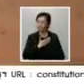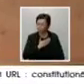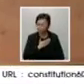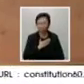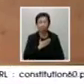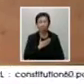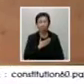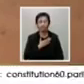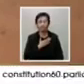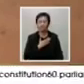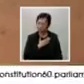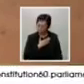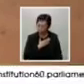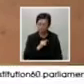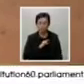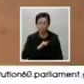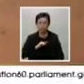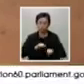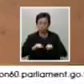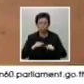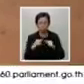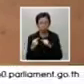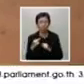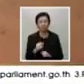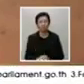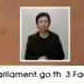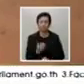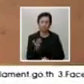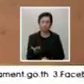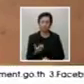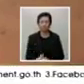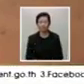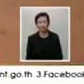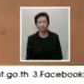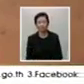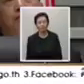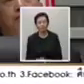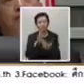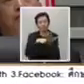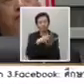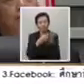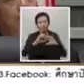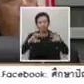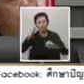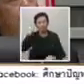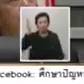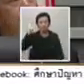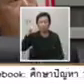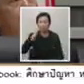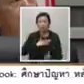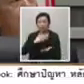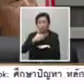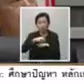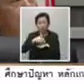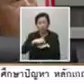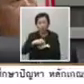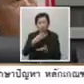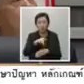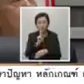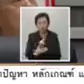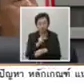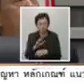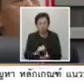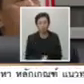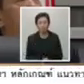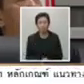การอื่นต่อไปนะครับเชิญครับท่านเสรีครับ ครับในวันแถลงนโยบายนะครับอย่างที่ผมกราบเรียนท่านประธานว่าผมก็